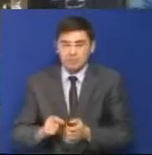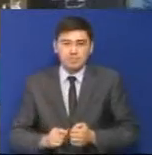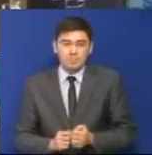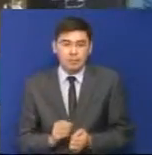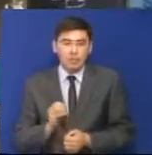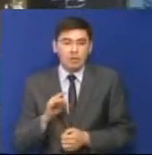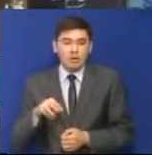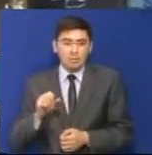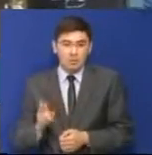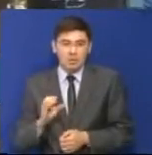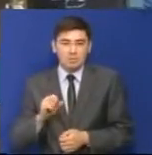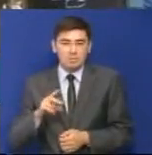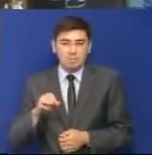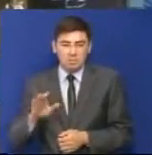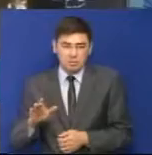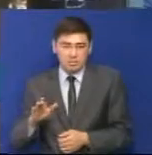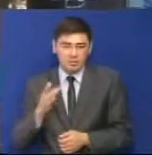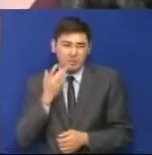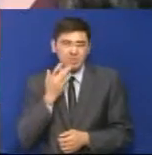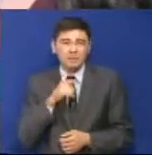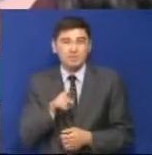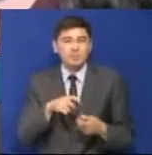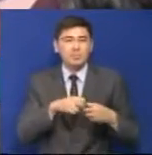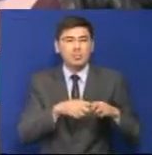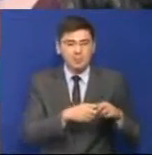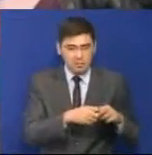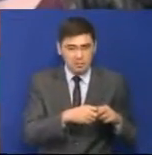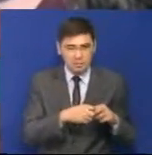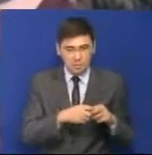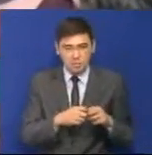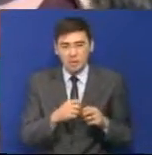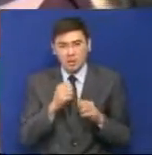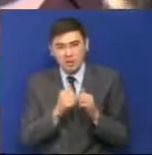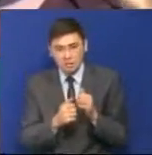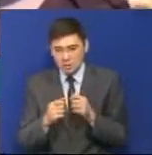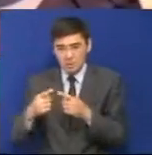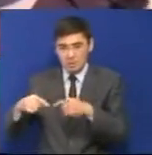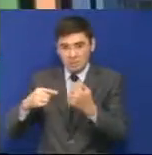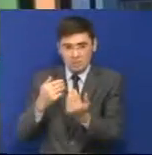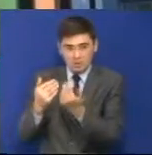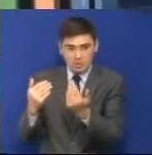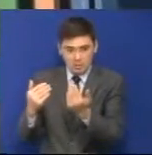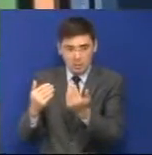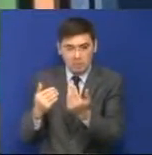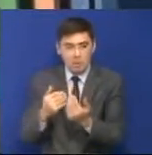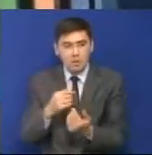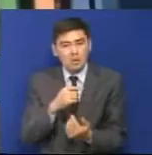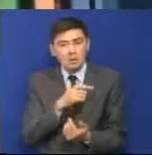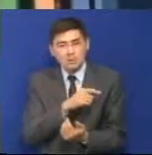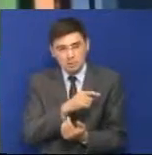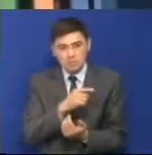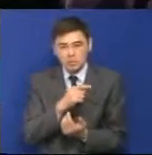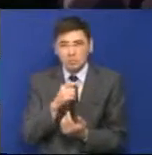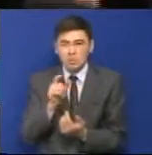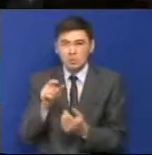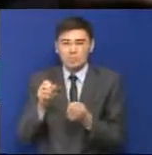Ермак Сәлімов белгілі бір мерзімде осы мәселені тұрғындармен пысықтау үшін әр кәсіп орынға азаматтардың ыңғайлығы үшін